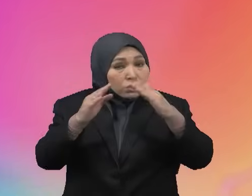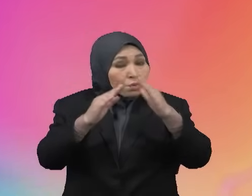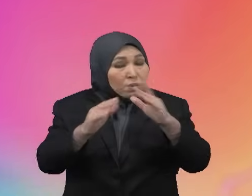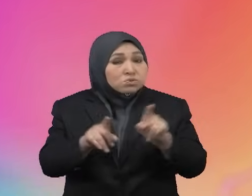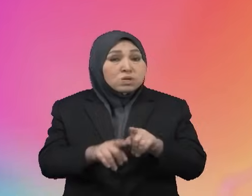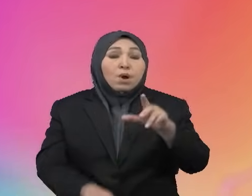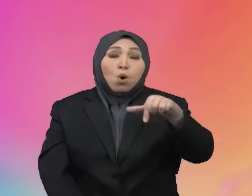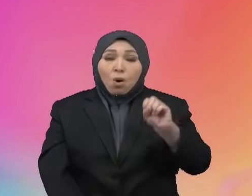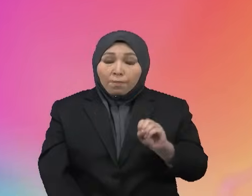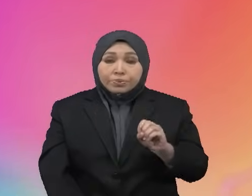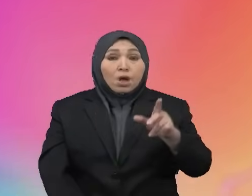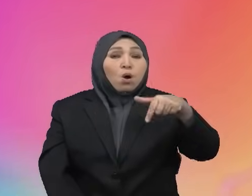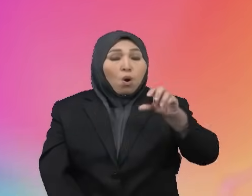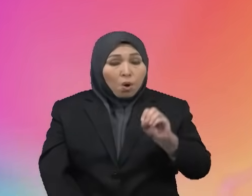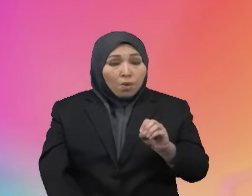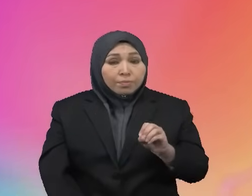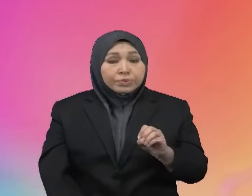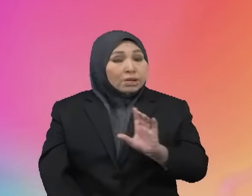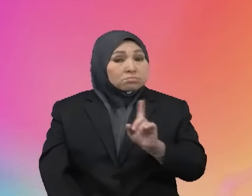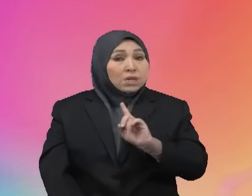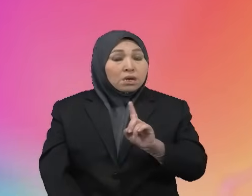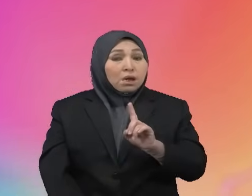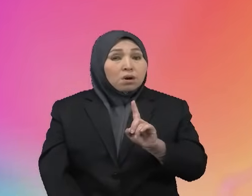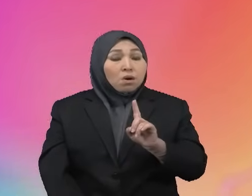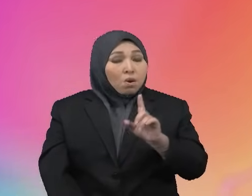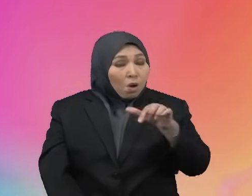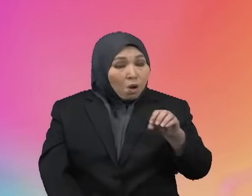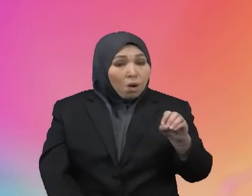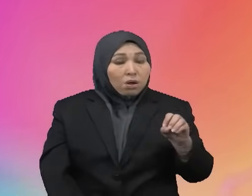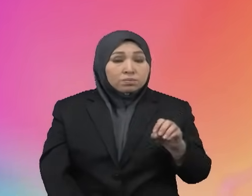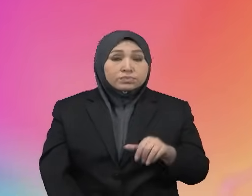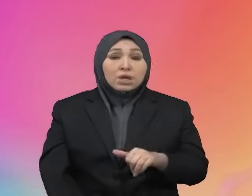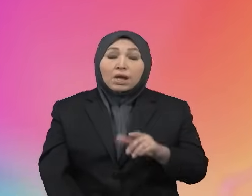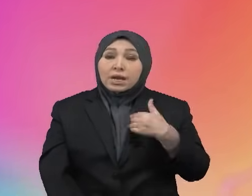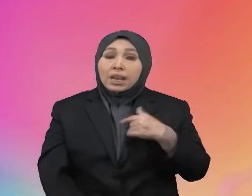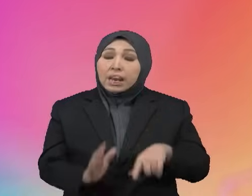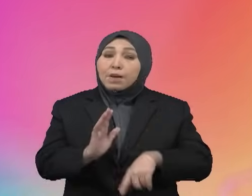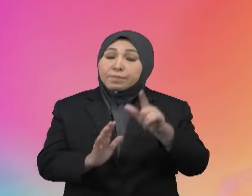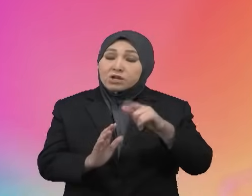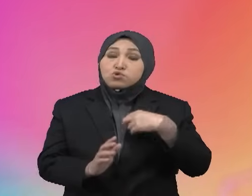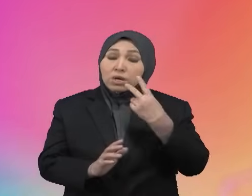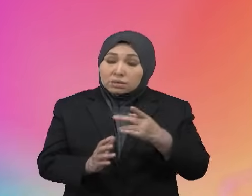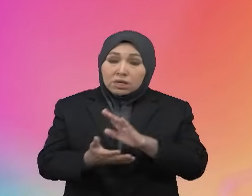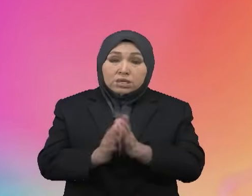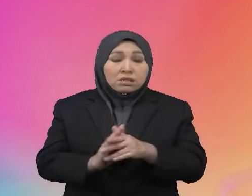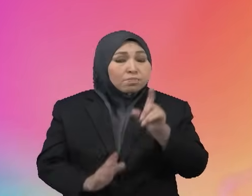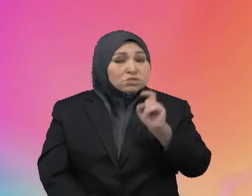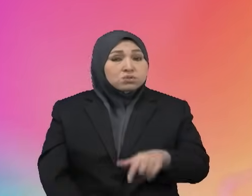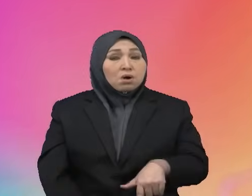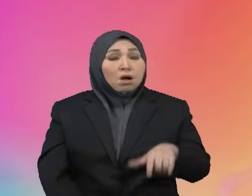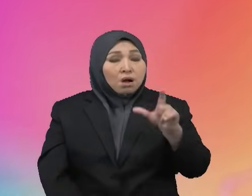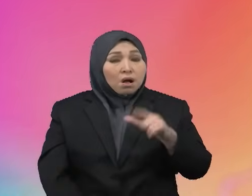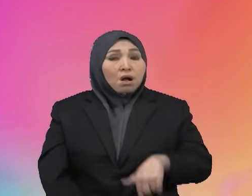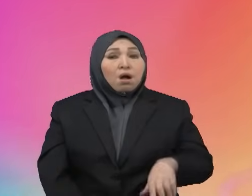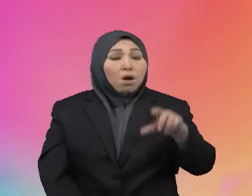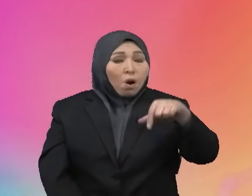Qa. Qa. Qa. Jangan kha. Kha. Ha, kalau ada lebih suara tu dia akan begitu. Dia mesti qa